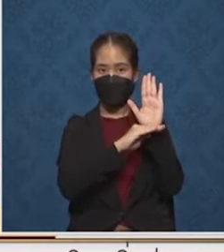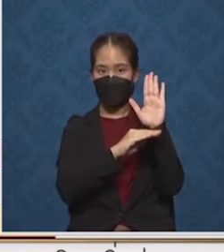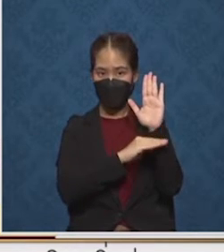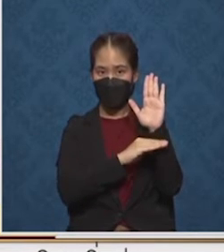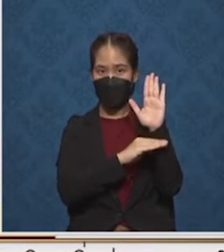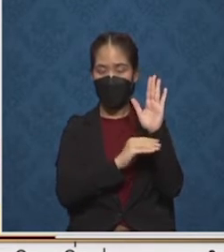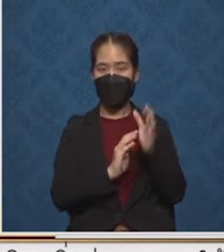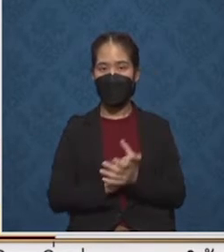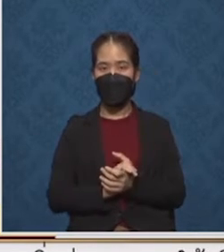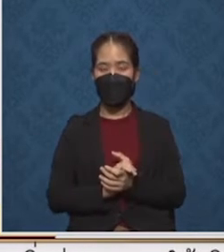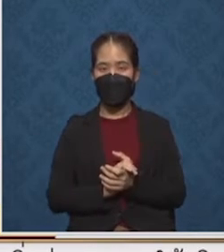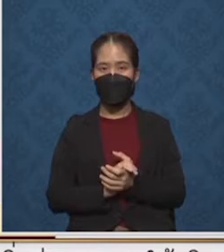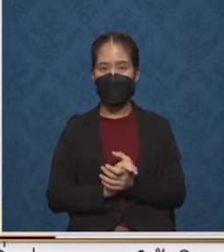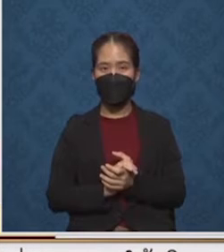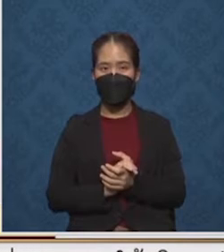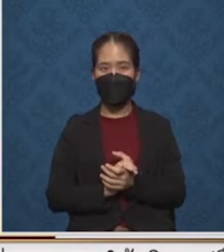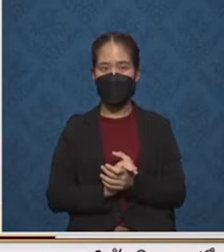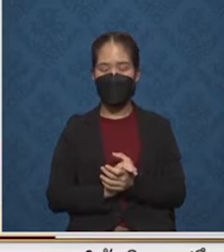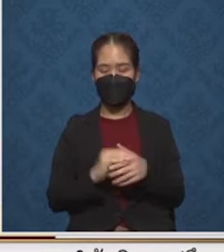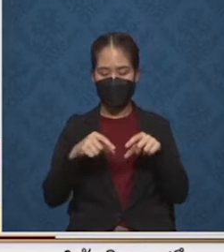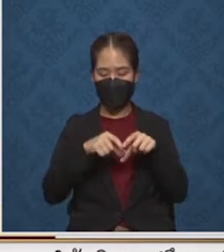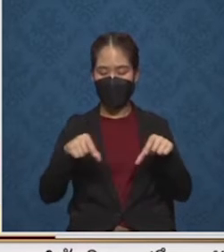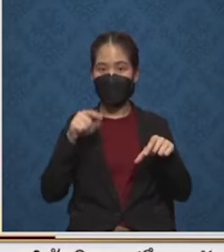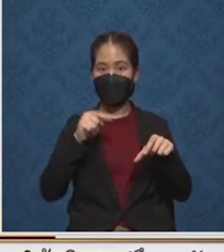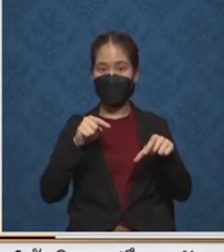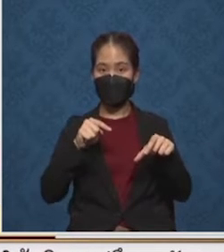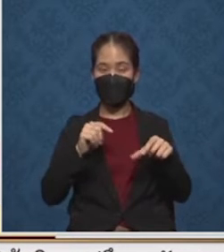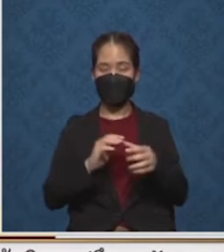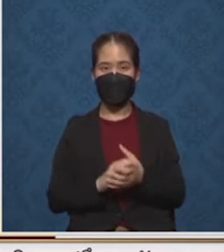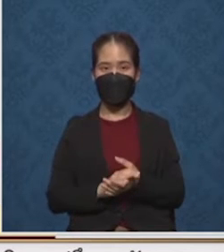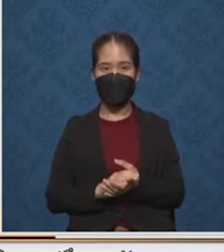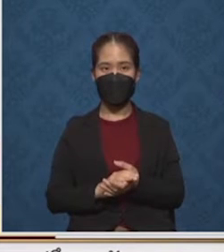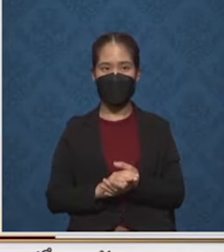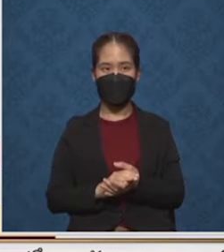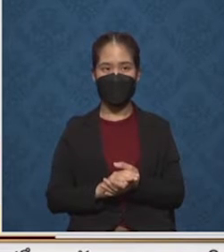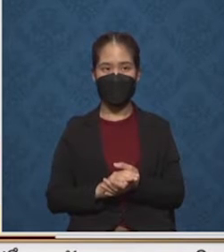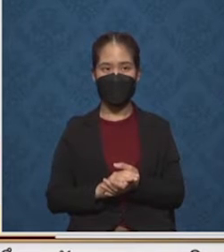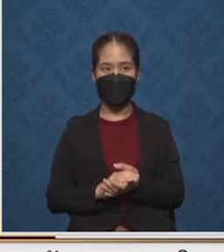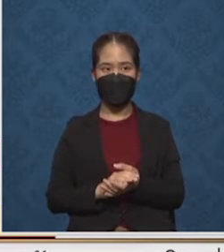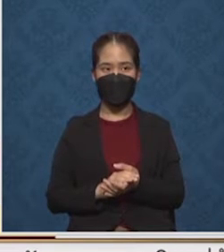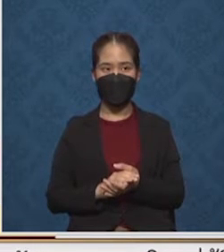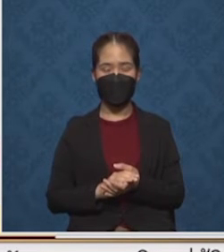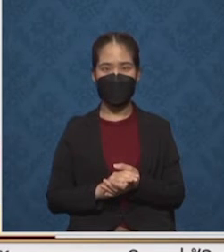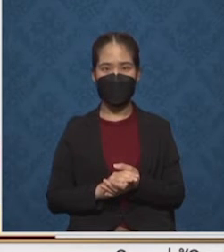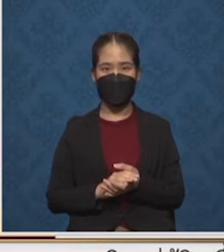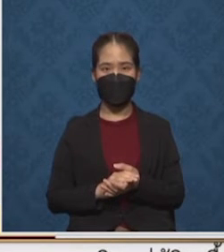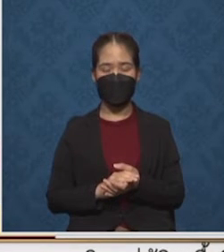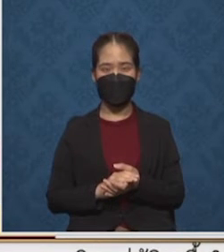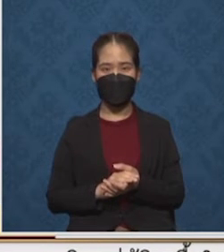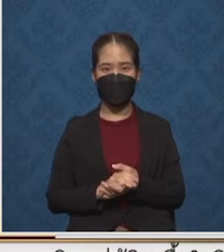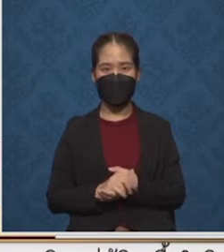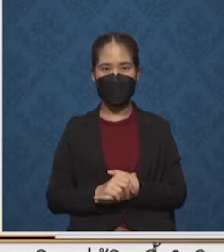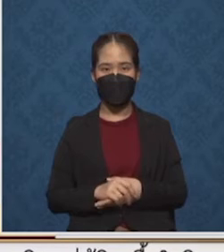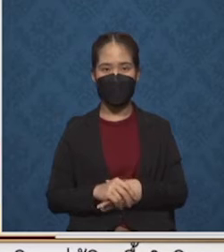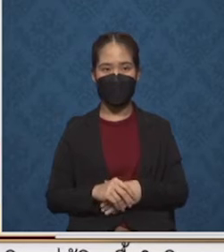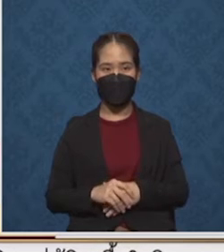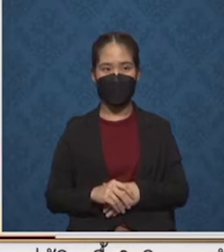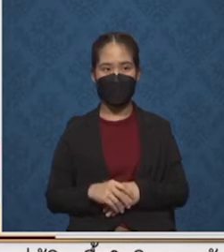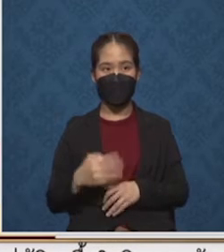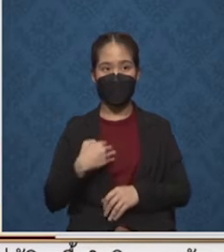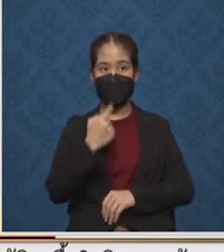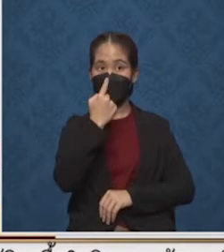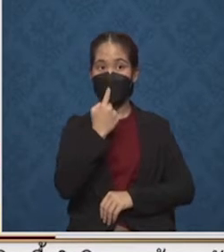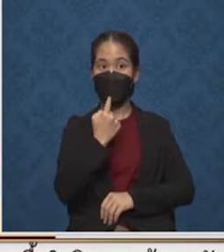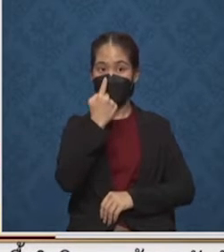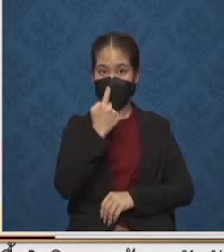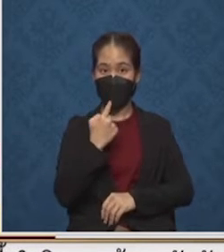สูงธรรมทานครับชุดของเค้าเนี่ยอะไรต่อไปกันนะครับอ่านี่ครับไอ้ตัวแดงนี้